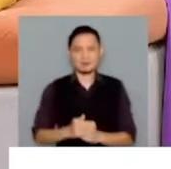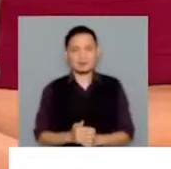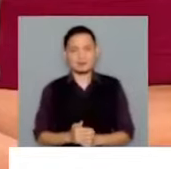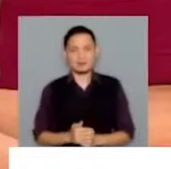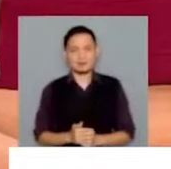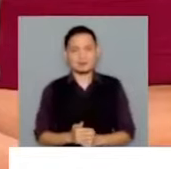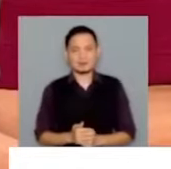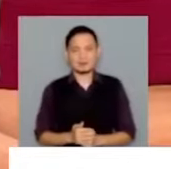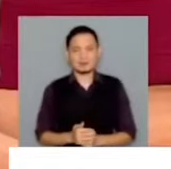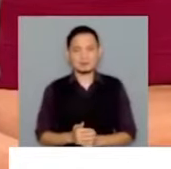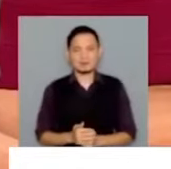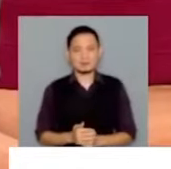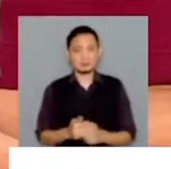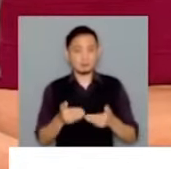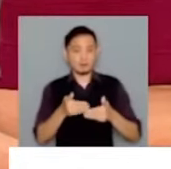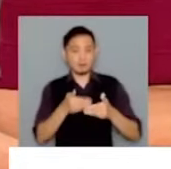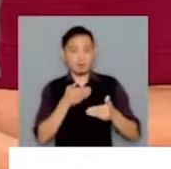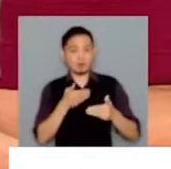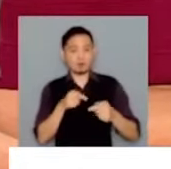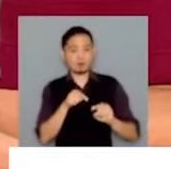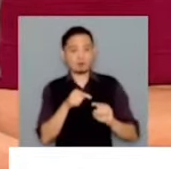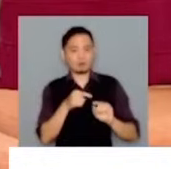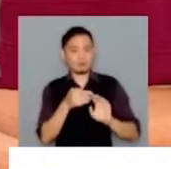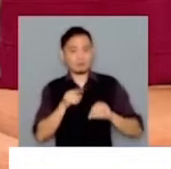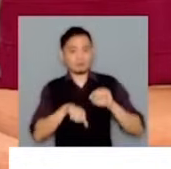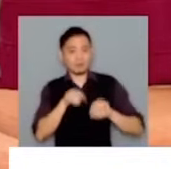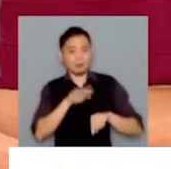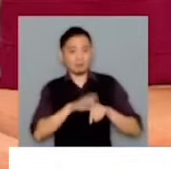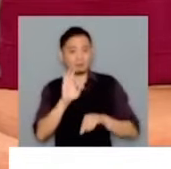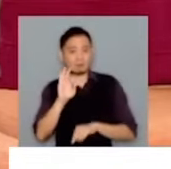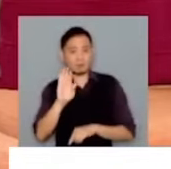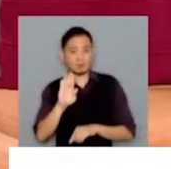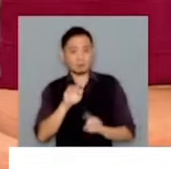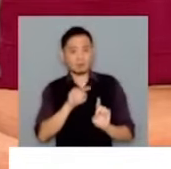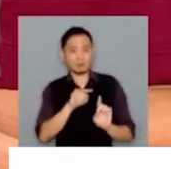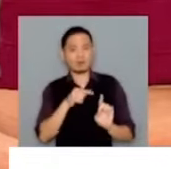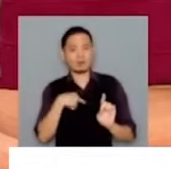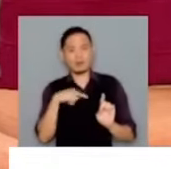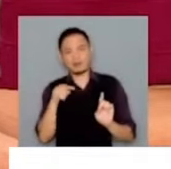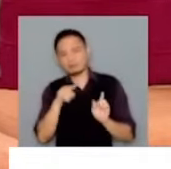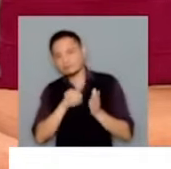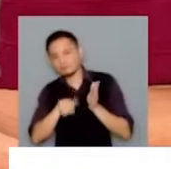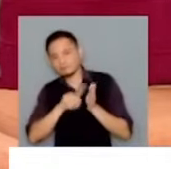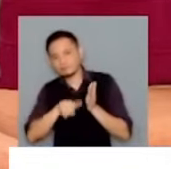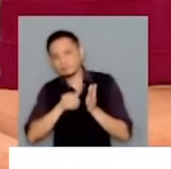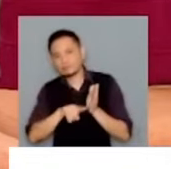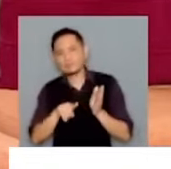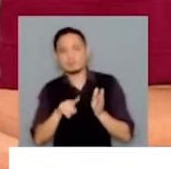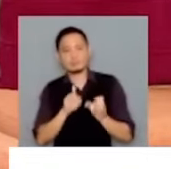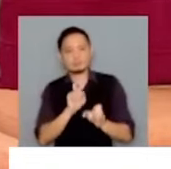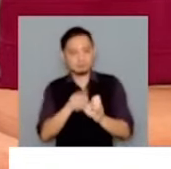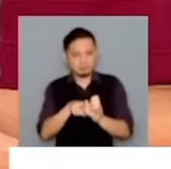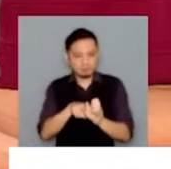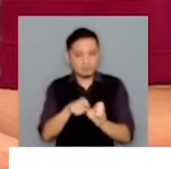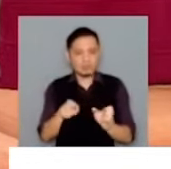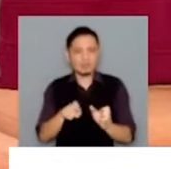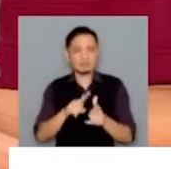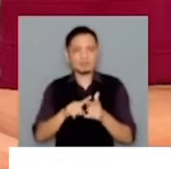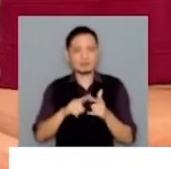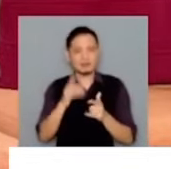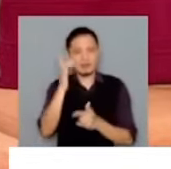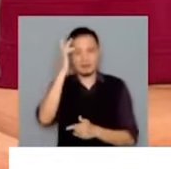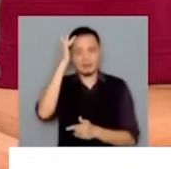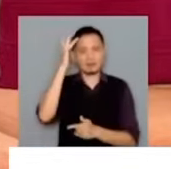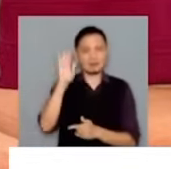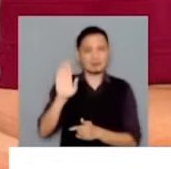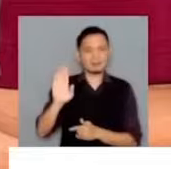friends sa Facebook, nagawa po na talaga po ako sa face niya. And then later on ko na lang na-realize yung itsura ng hands niya. Kaya parang sabi ko,